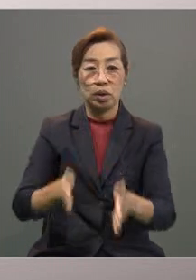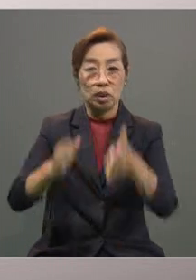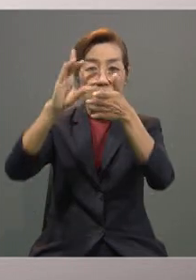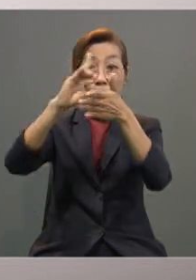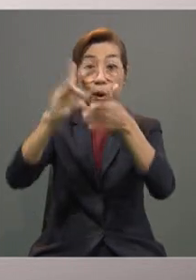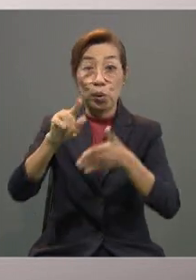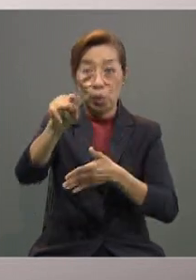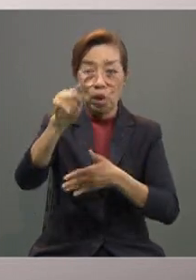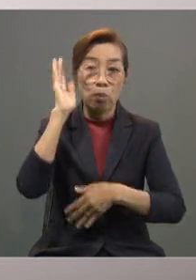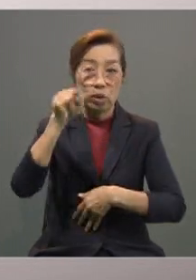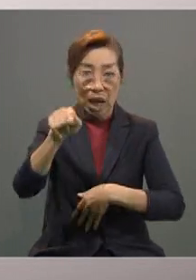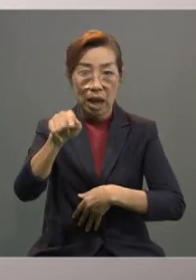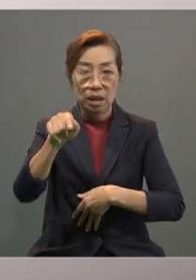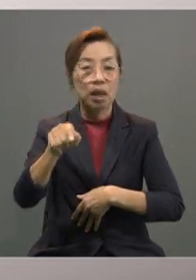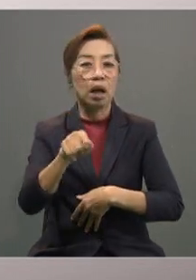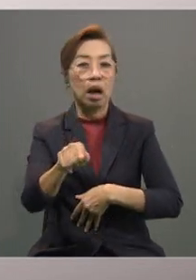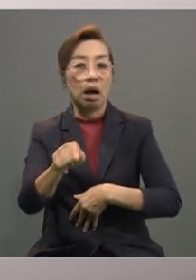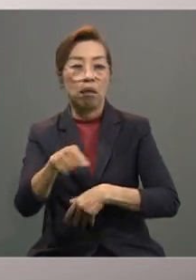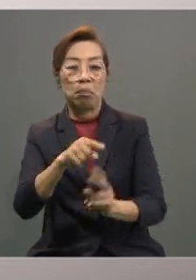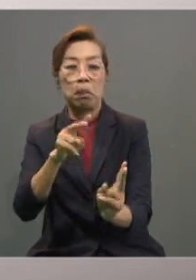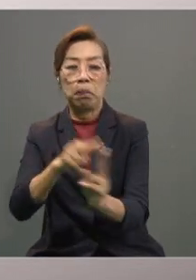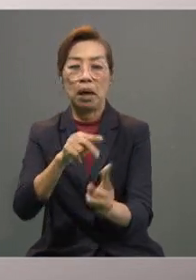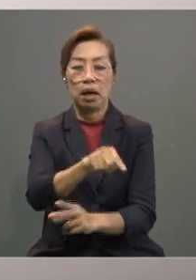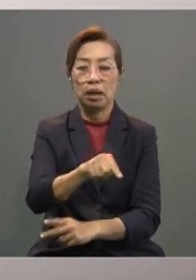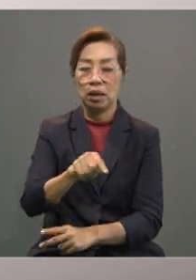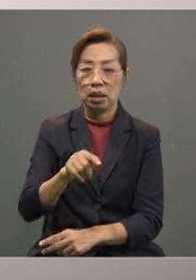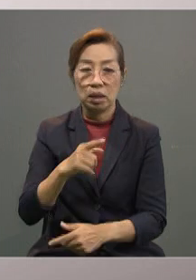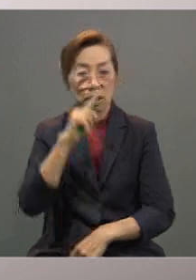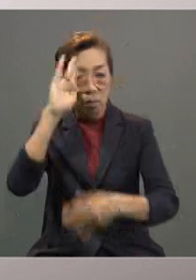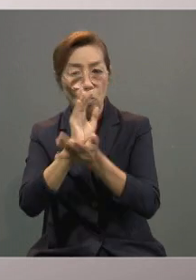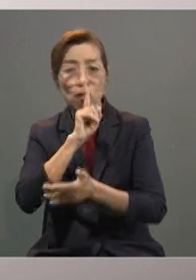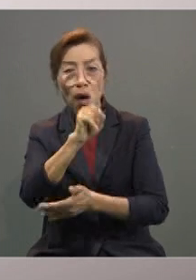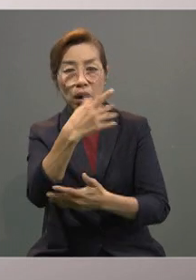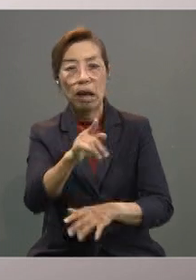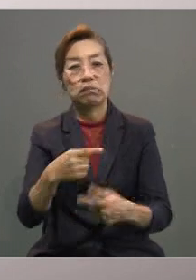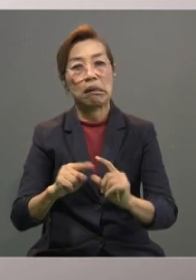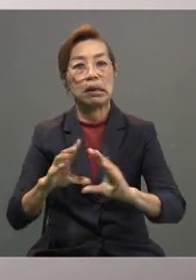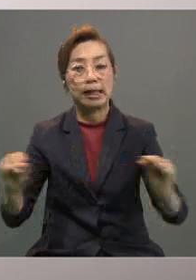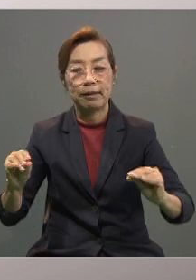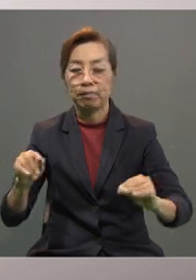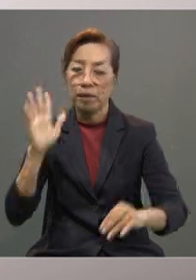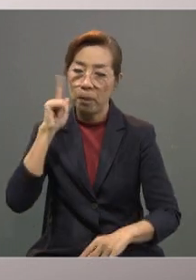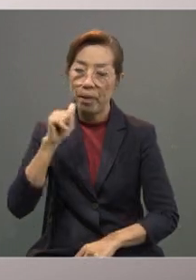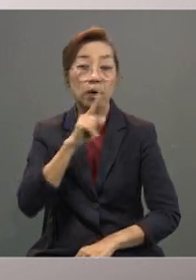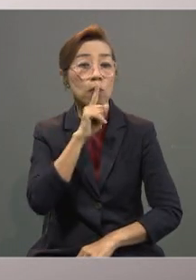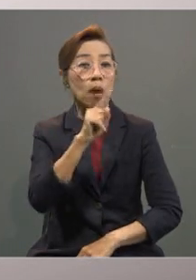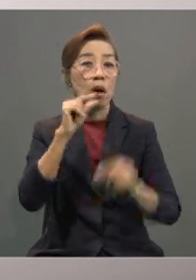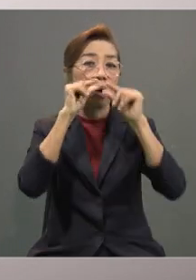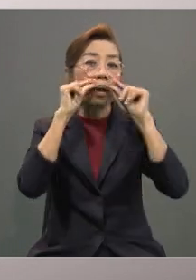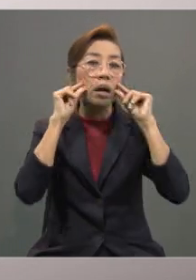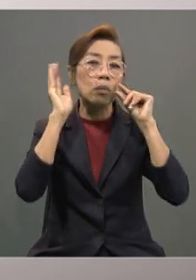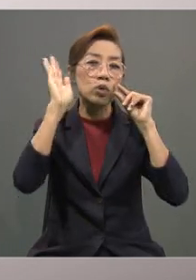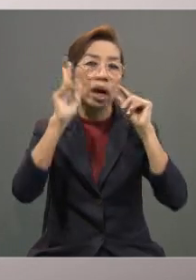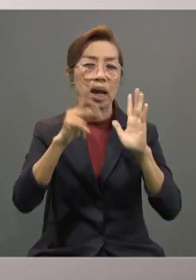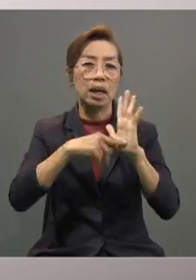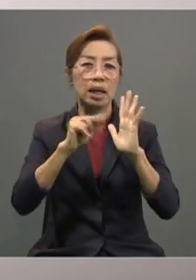กระทำอนาจารย์แต่ว่าคดีไม่คืบหน้าเจ้าตัวค่ะก็เลยไปฟ้องกันจอมพลังให้เข้ามาช่วยเหลือคือก่อนหน้าเเาเคย